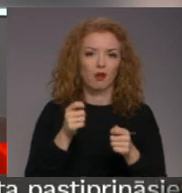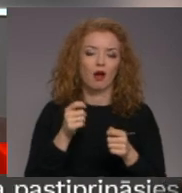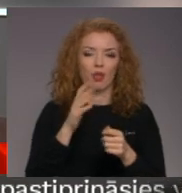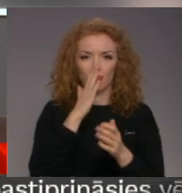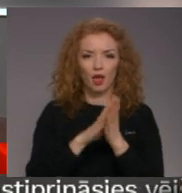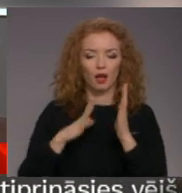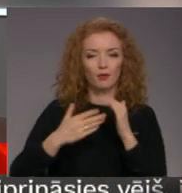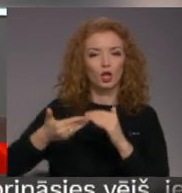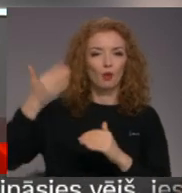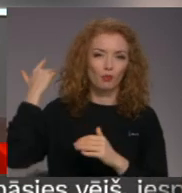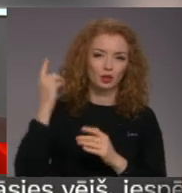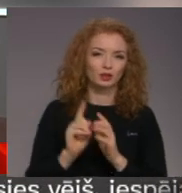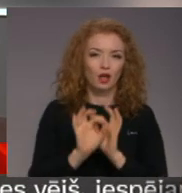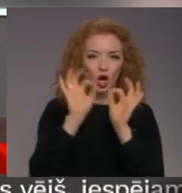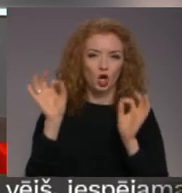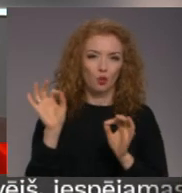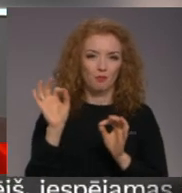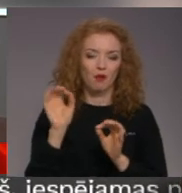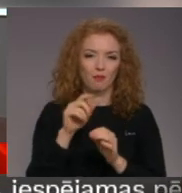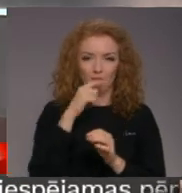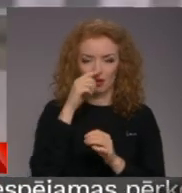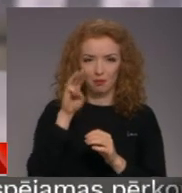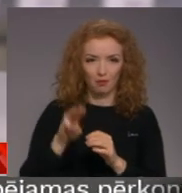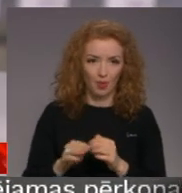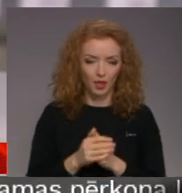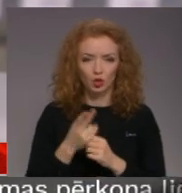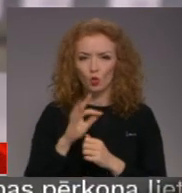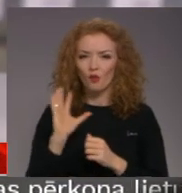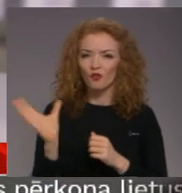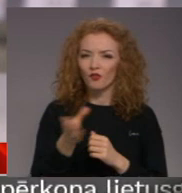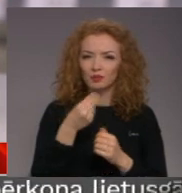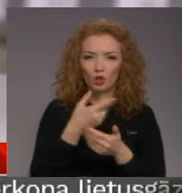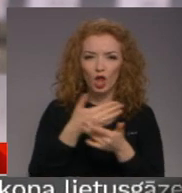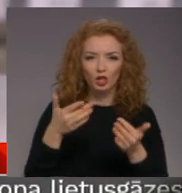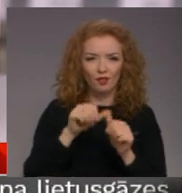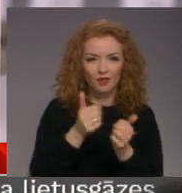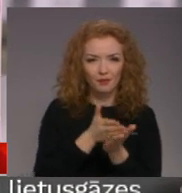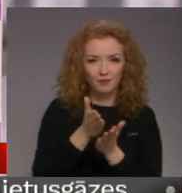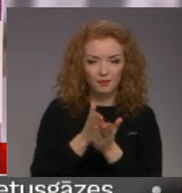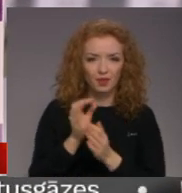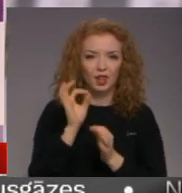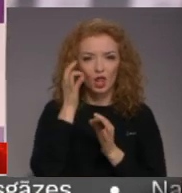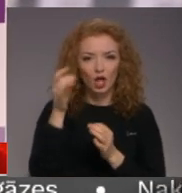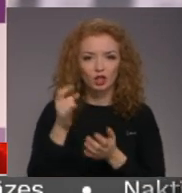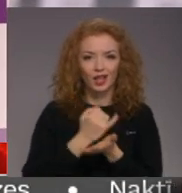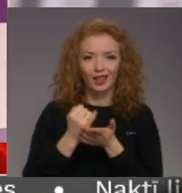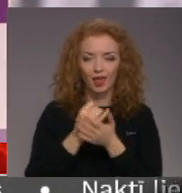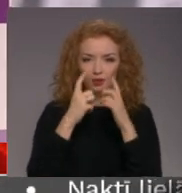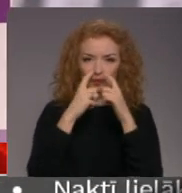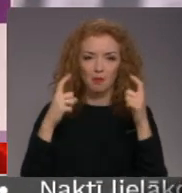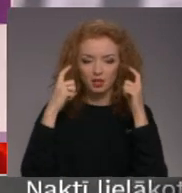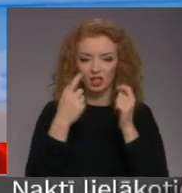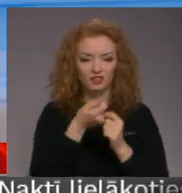COVID-19 pirmā viļņa laikā. No visiem tirgu pieejamiem masku veidiem tieši higiēnas maskas ir atrodams vislielākajā